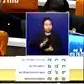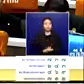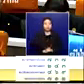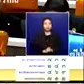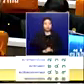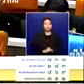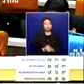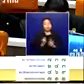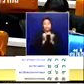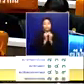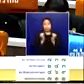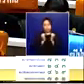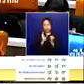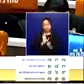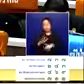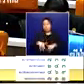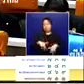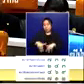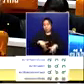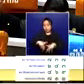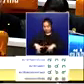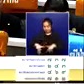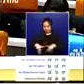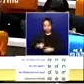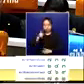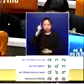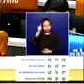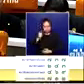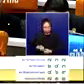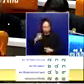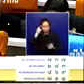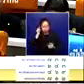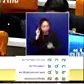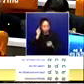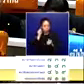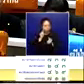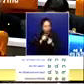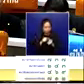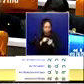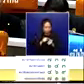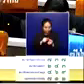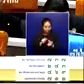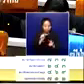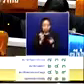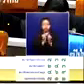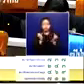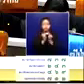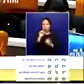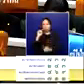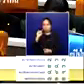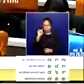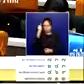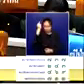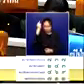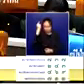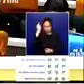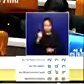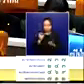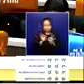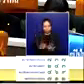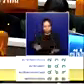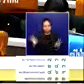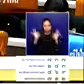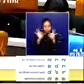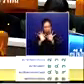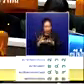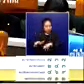ในรัฐธรรมนูญฉบับประชาชนนี้นะคะจะต้องมีเป้าหมายและพันธกิจต่อรัฐธรรมนูญใหม่ที่ให้ความสำคัญกับ